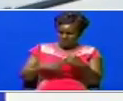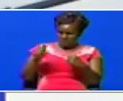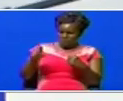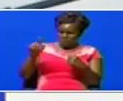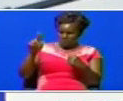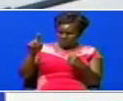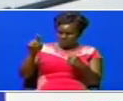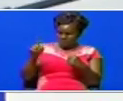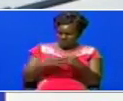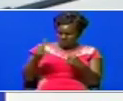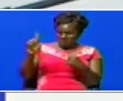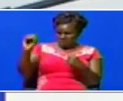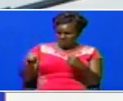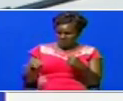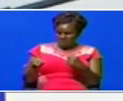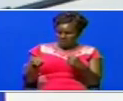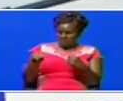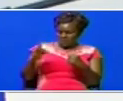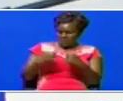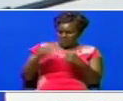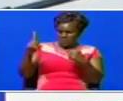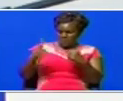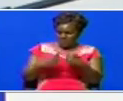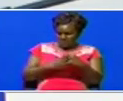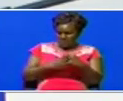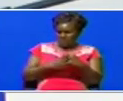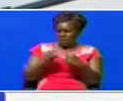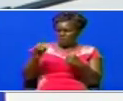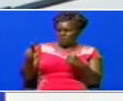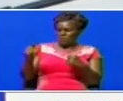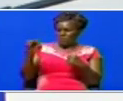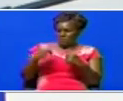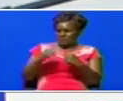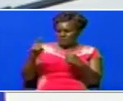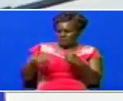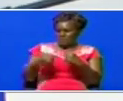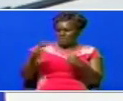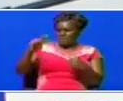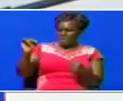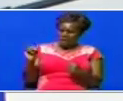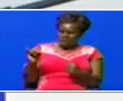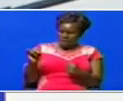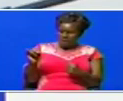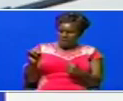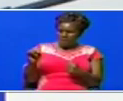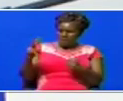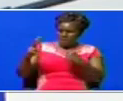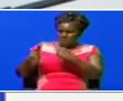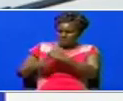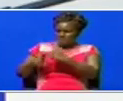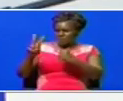57.15%. Michael Maura, 89, 0.03%. Joseph Nyaga,